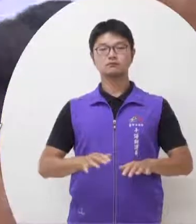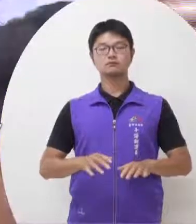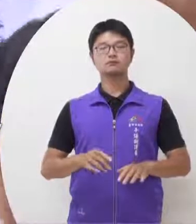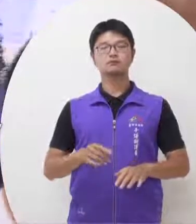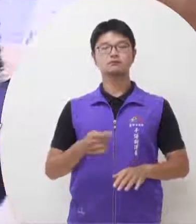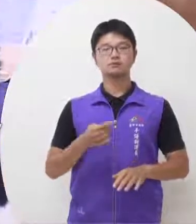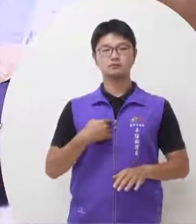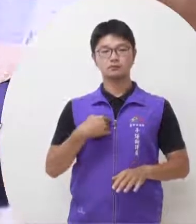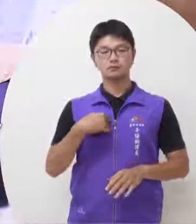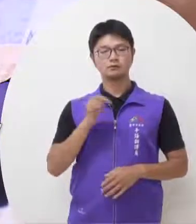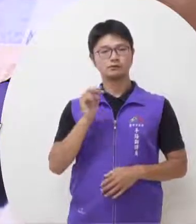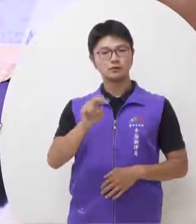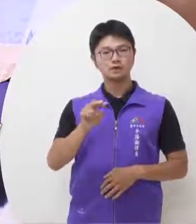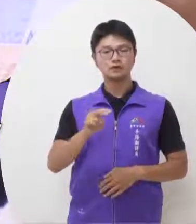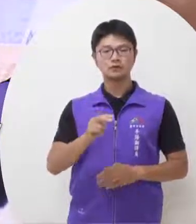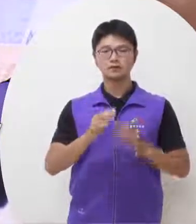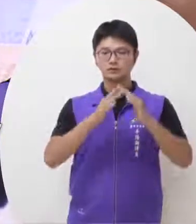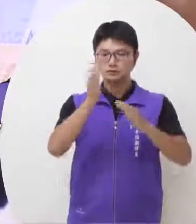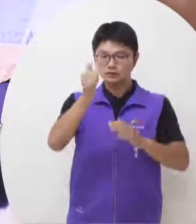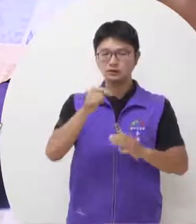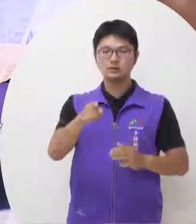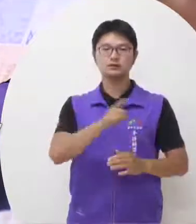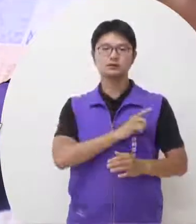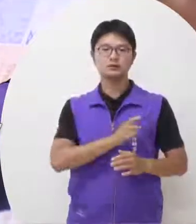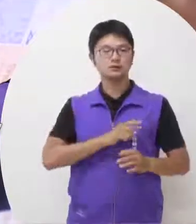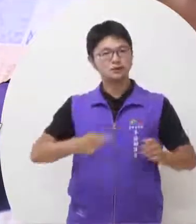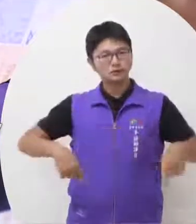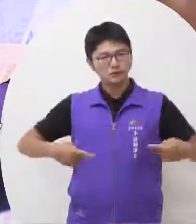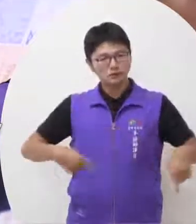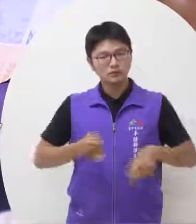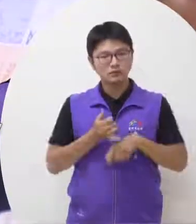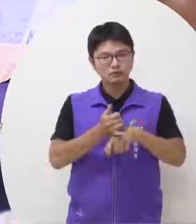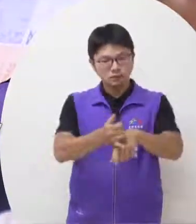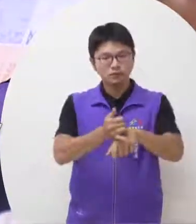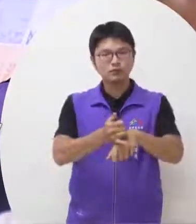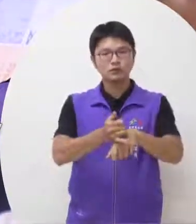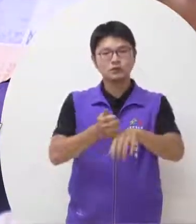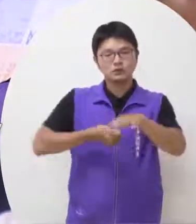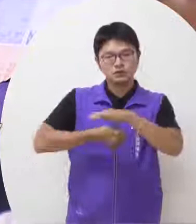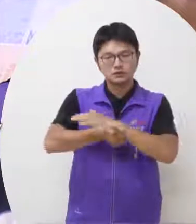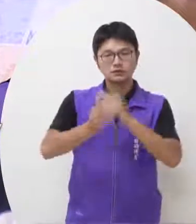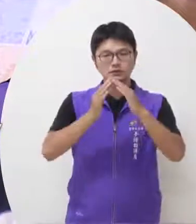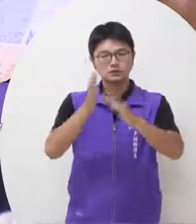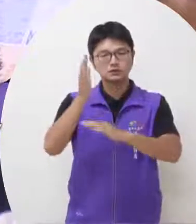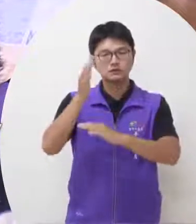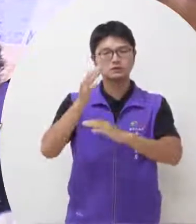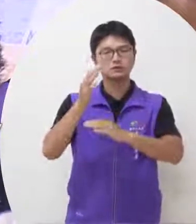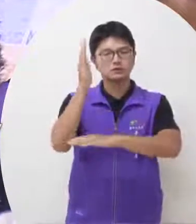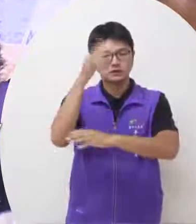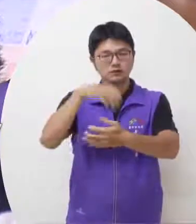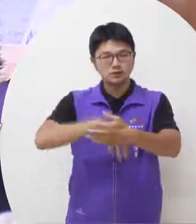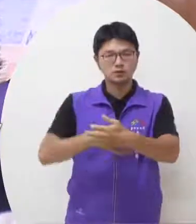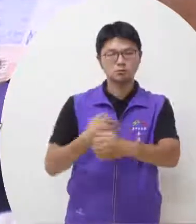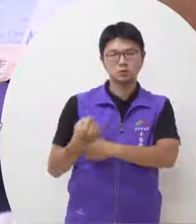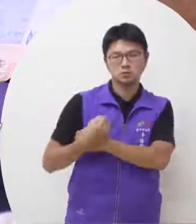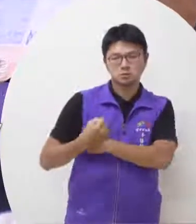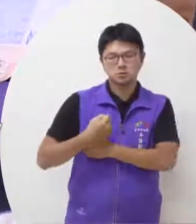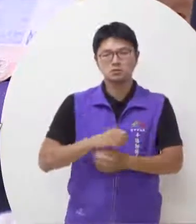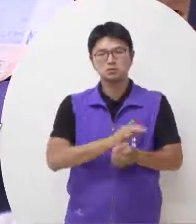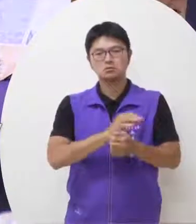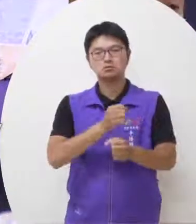市长坐着轮椅拄着拐杖，还是为市府这样的平民，请市长保重身体，这